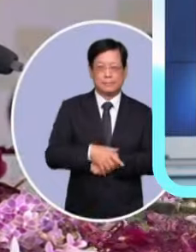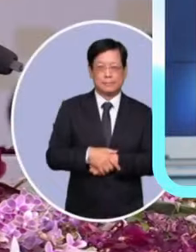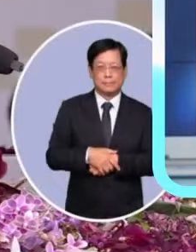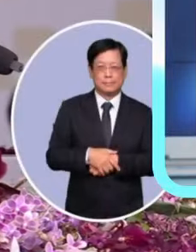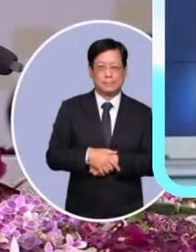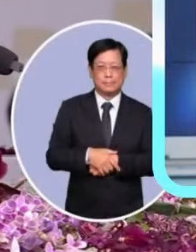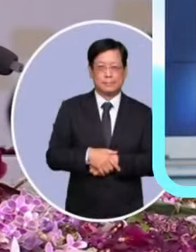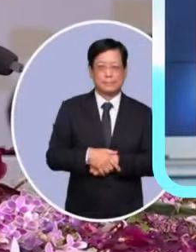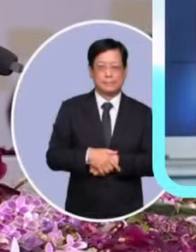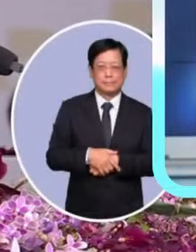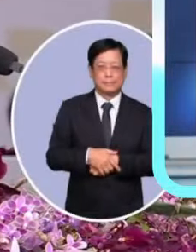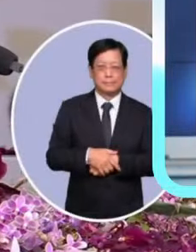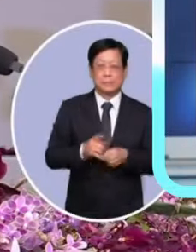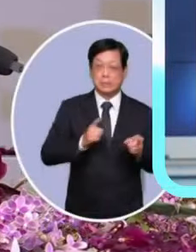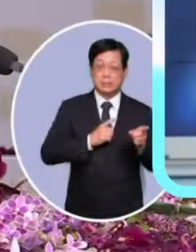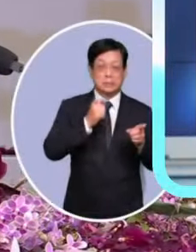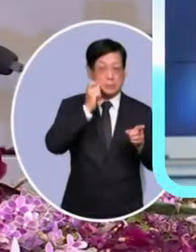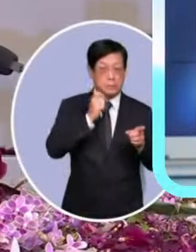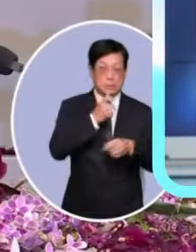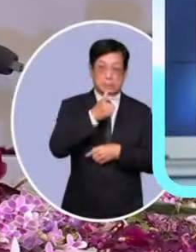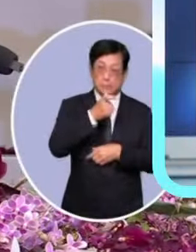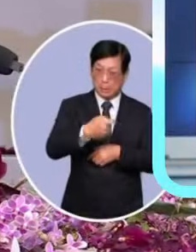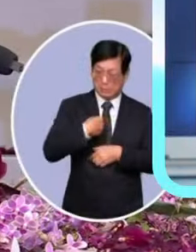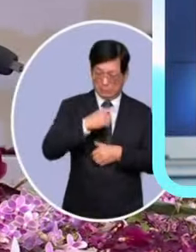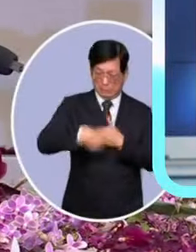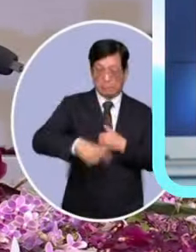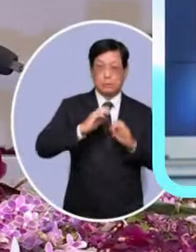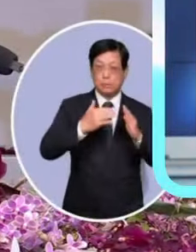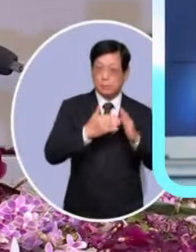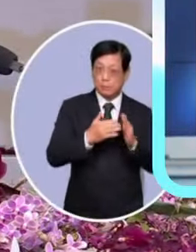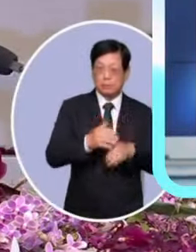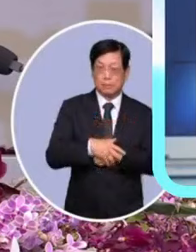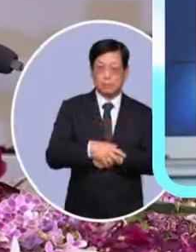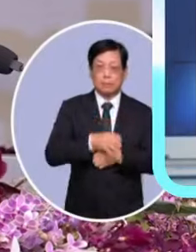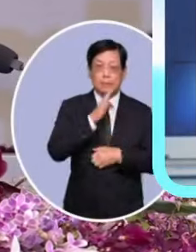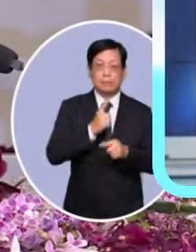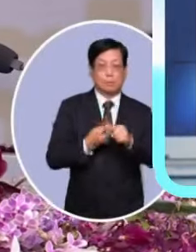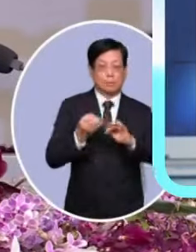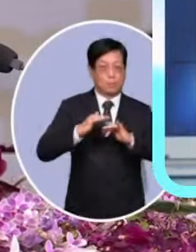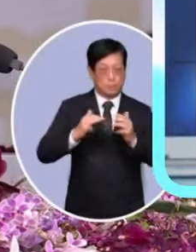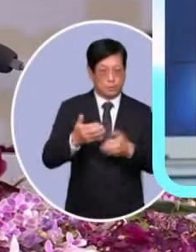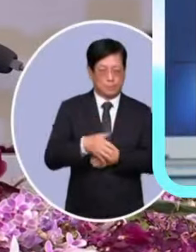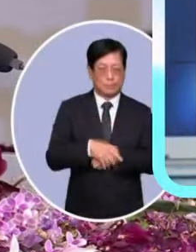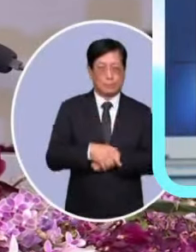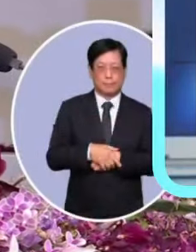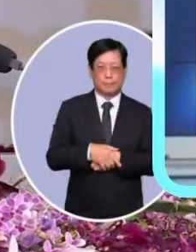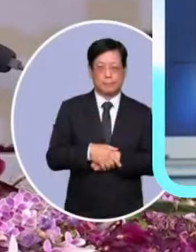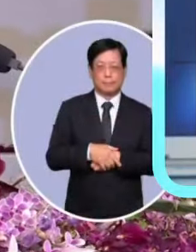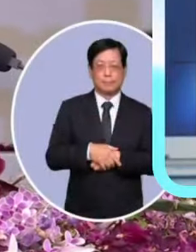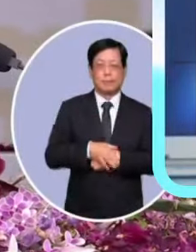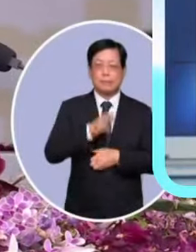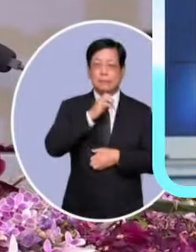开发集团吗？你敢打那个保险公司吗？所以我觉得你有